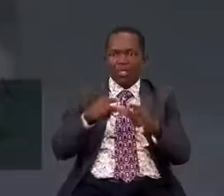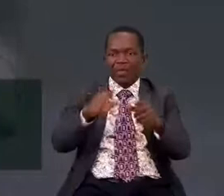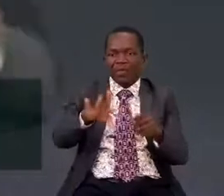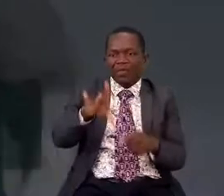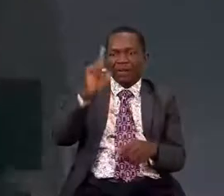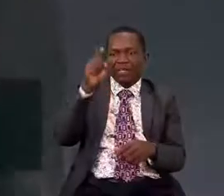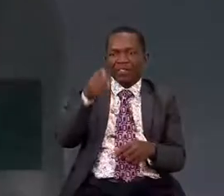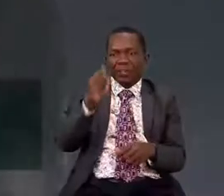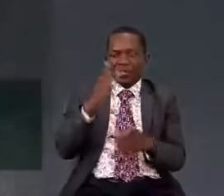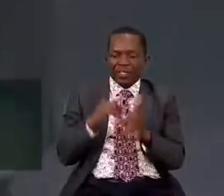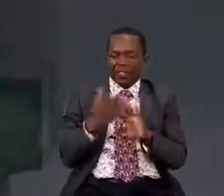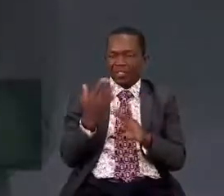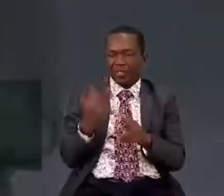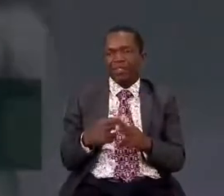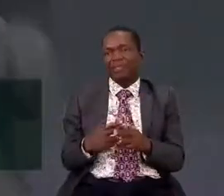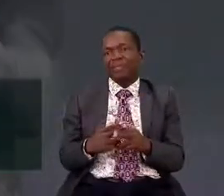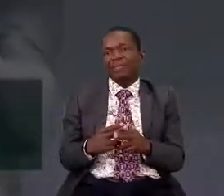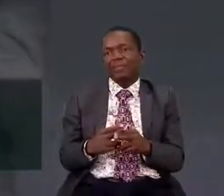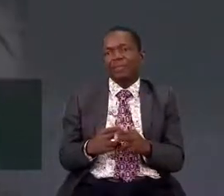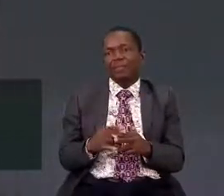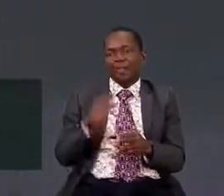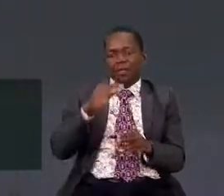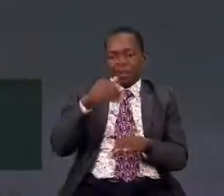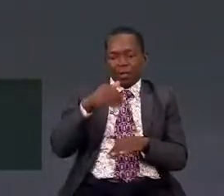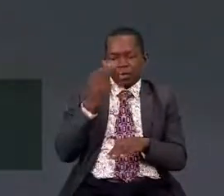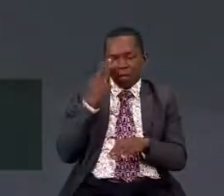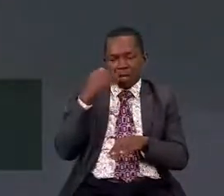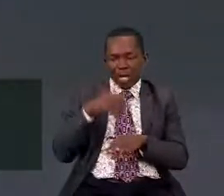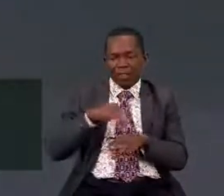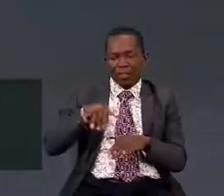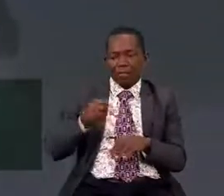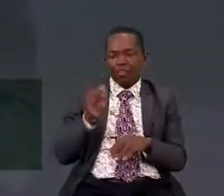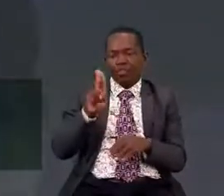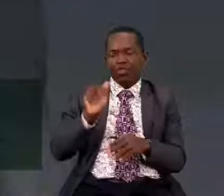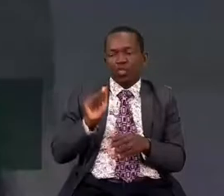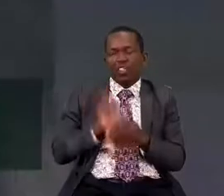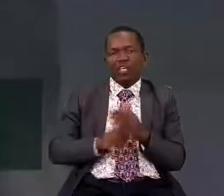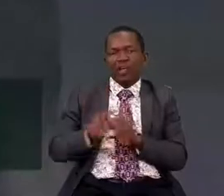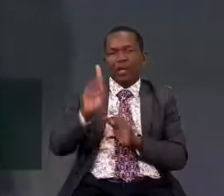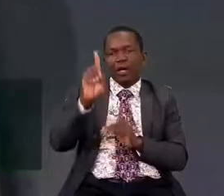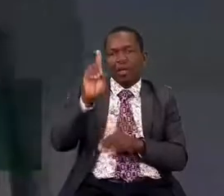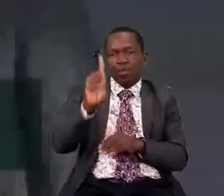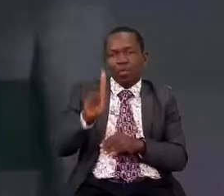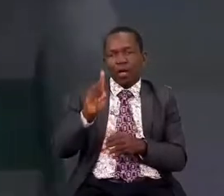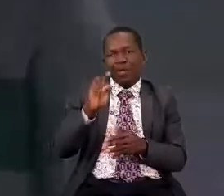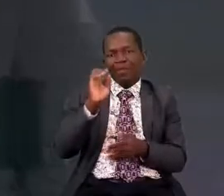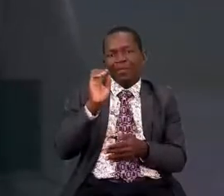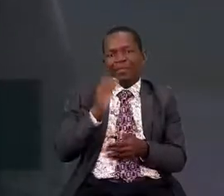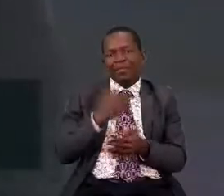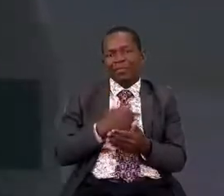le verset 5. Josué chapitre 1, verset 5. Il dit, nul ne